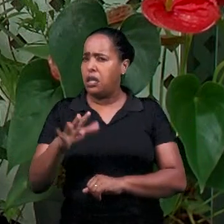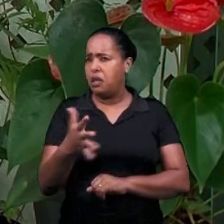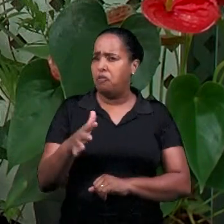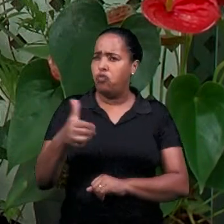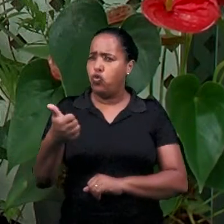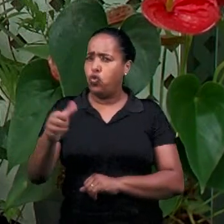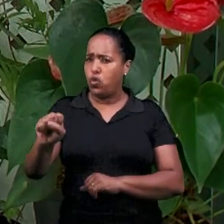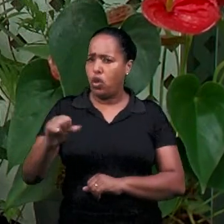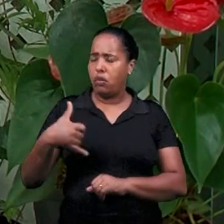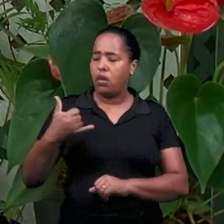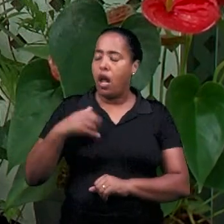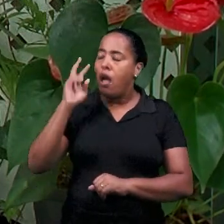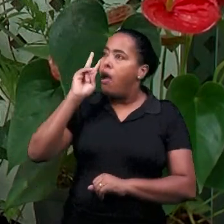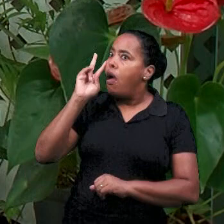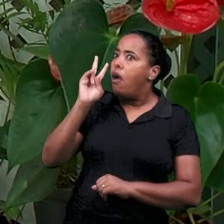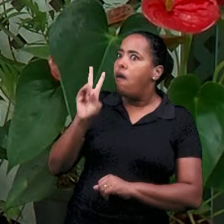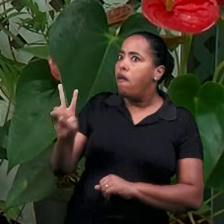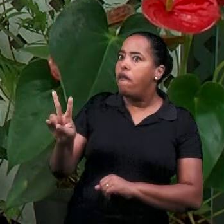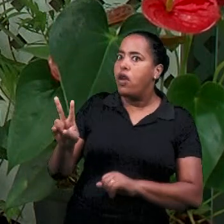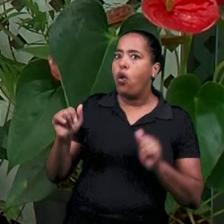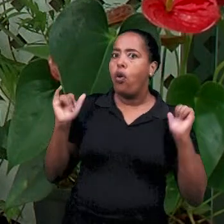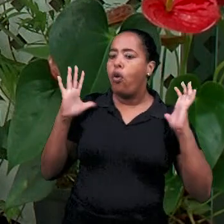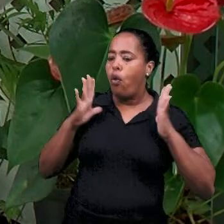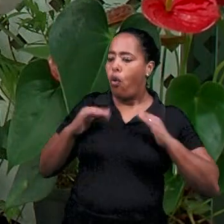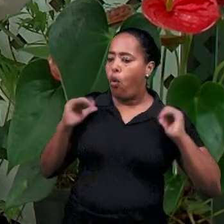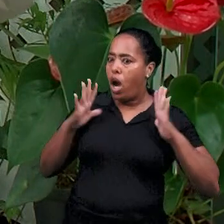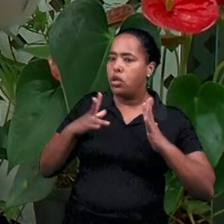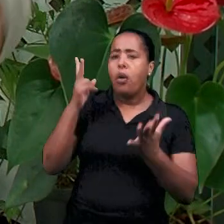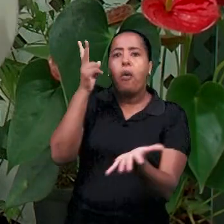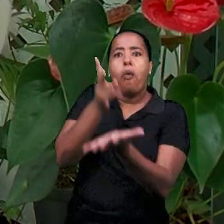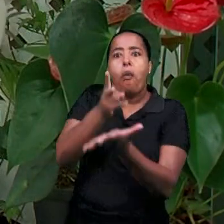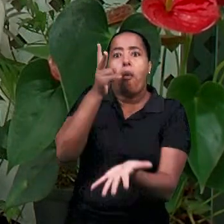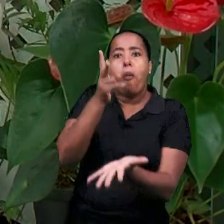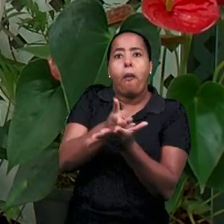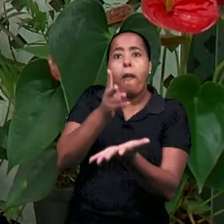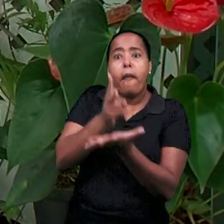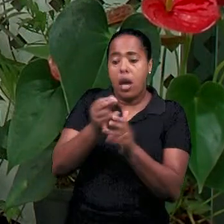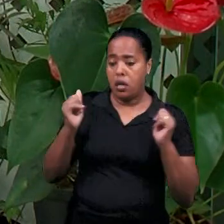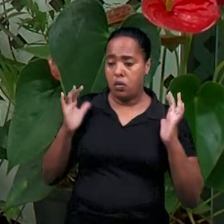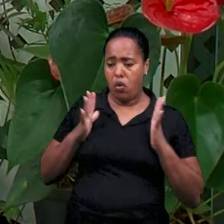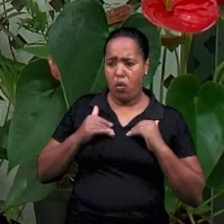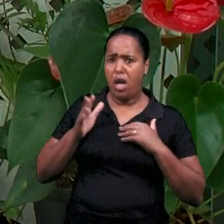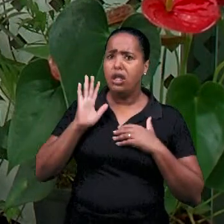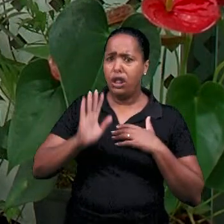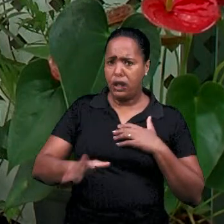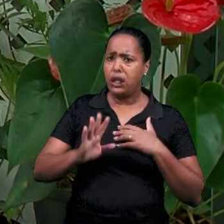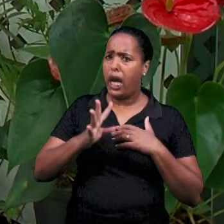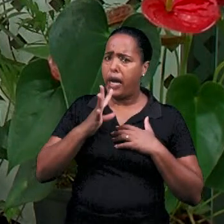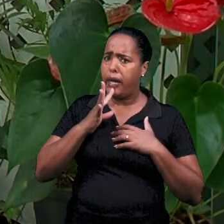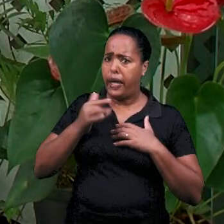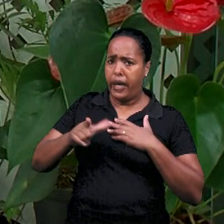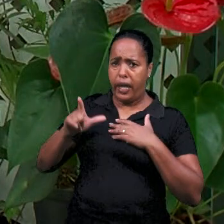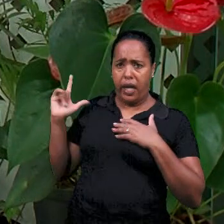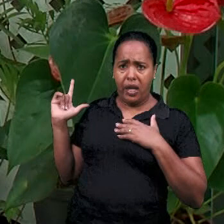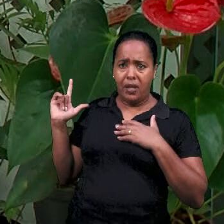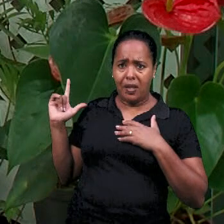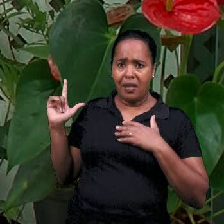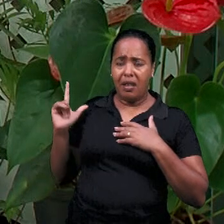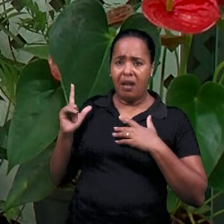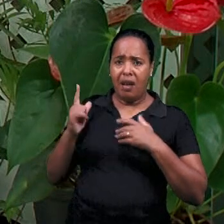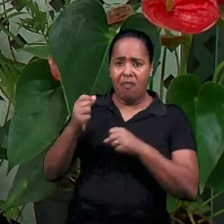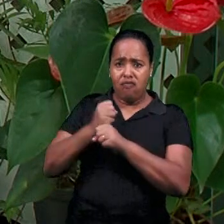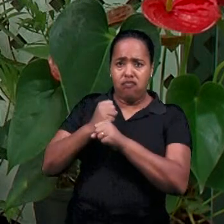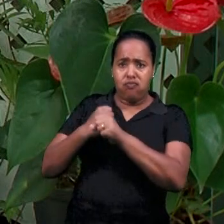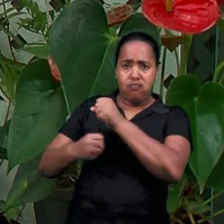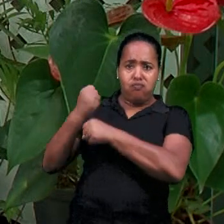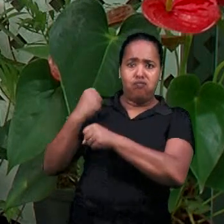de 15 ans et l'autre de 18 ans. Il a vu un ange, le même ange qu'il avait déjà vu, il connaissait déjà,